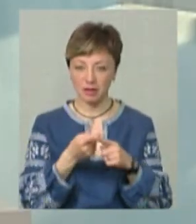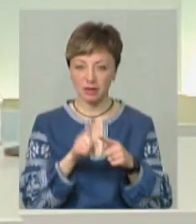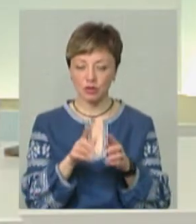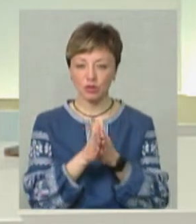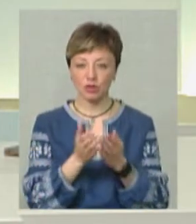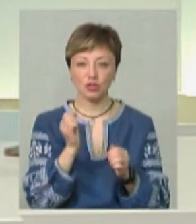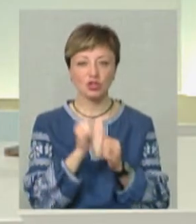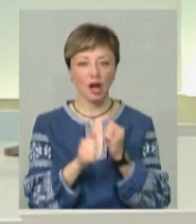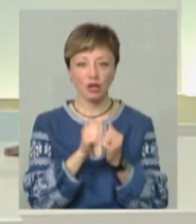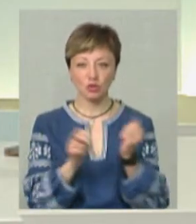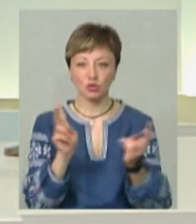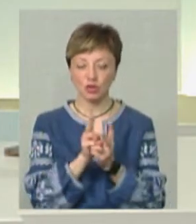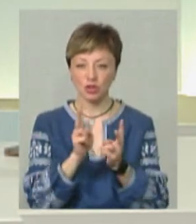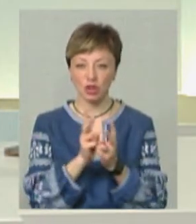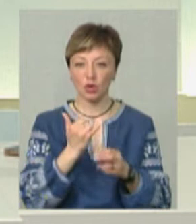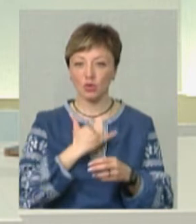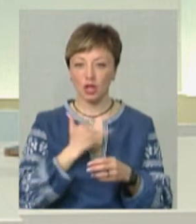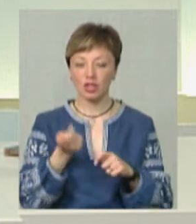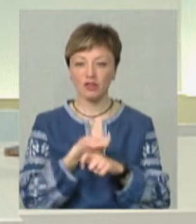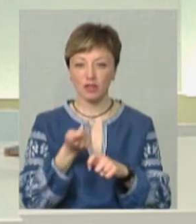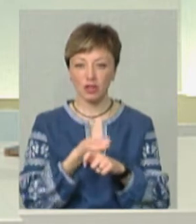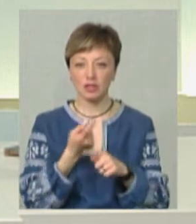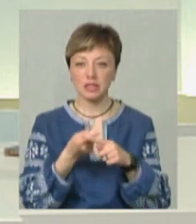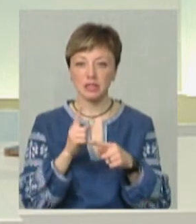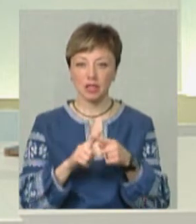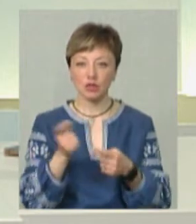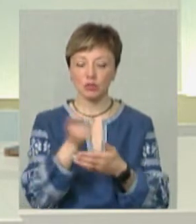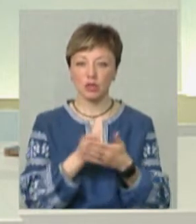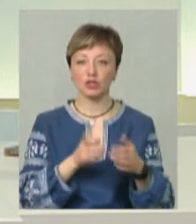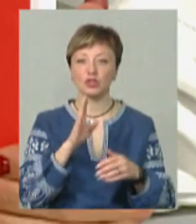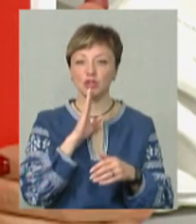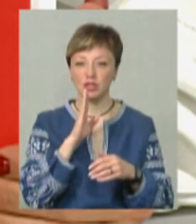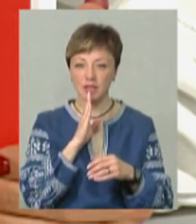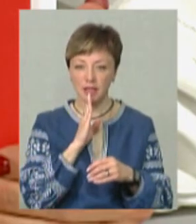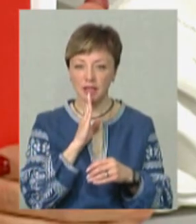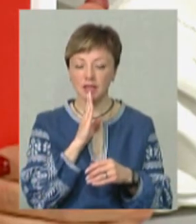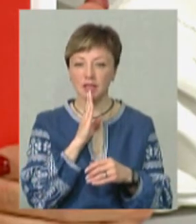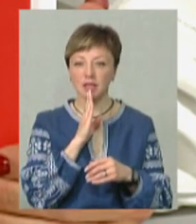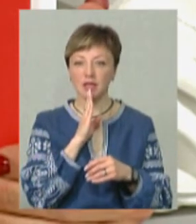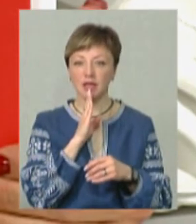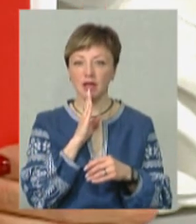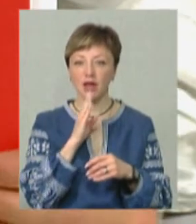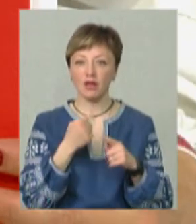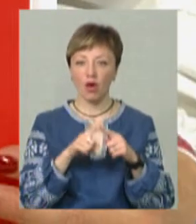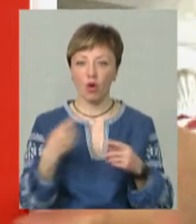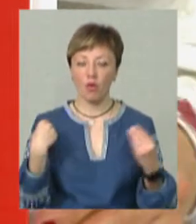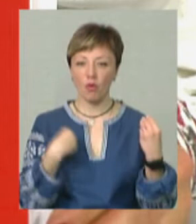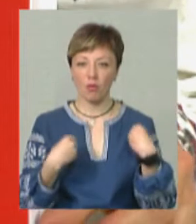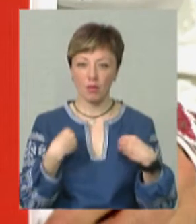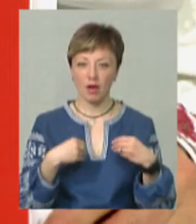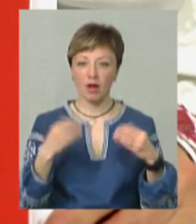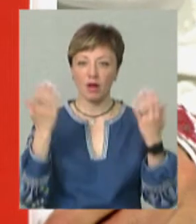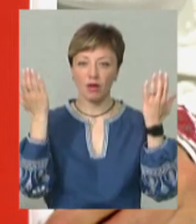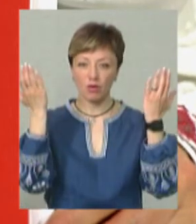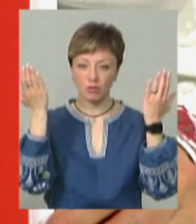сторінці. Він дуже часто зустрічається в наших вишивках. Це зображення жінки в трикутному одязі, догори піднятими